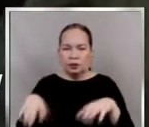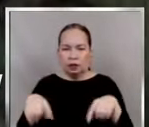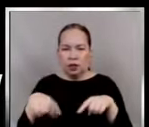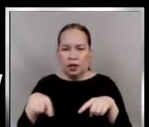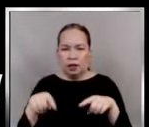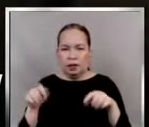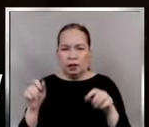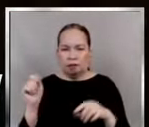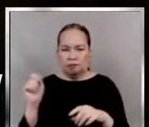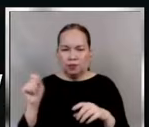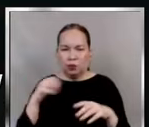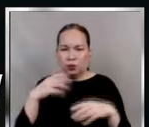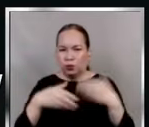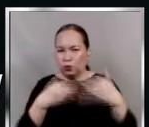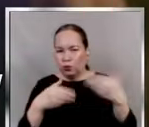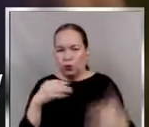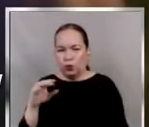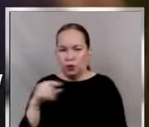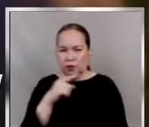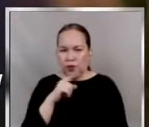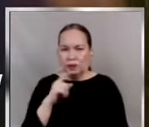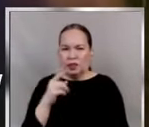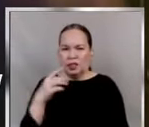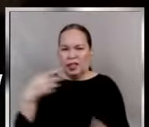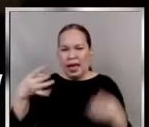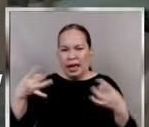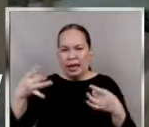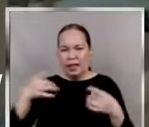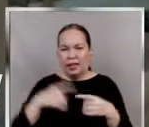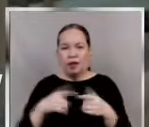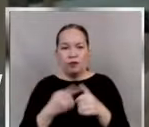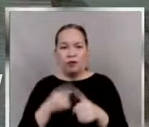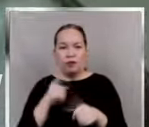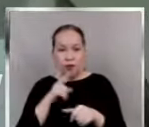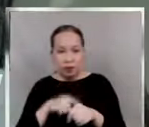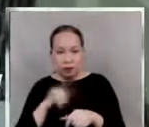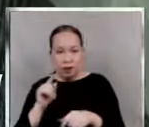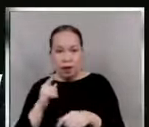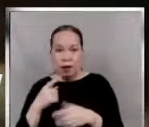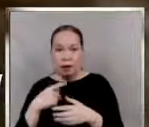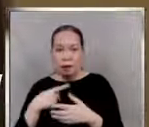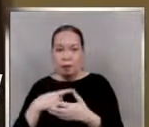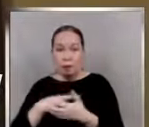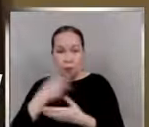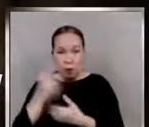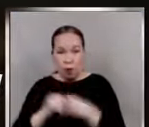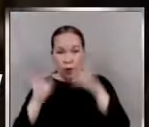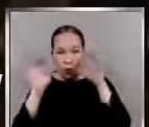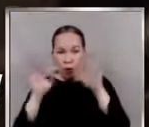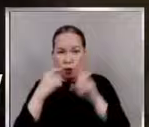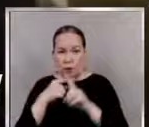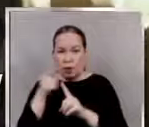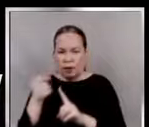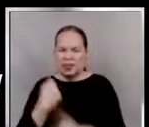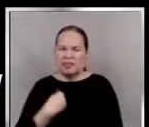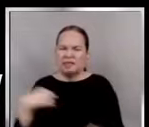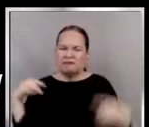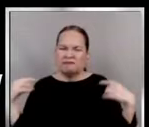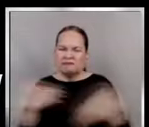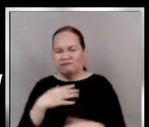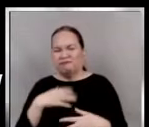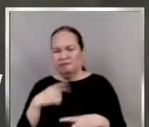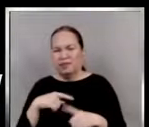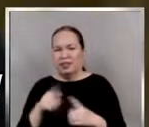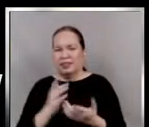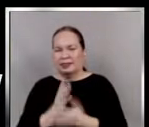First time nga raw gumawa ng horror project ni Rob at sa isang katulad raw niya na sobrang matatakutin, ibang